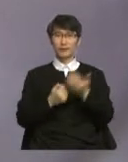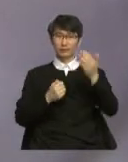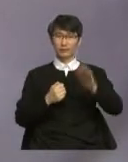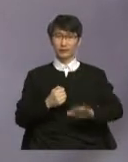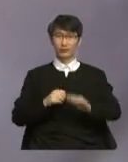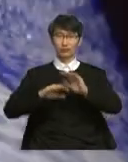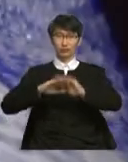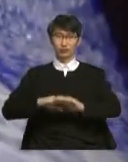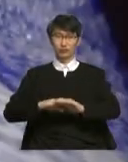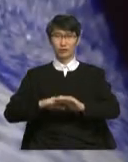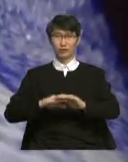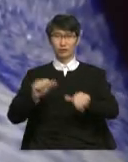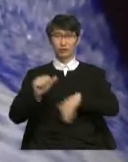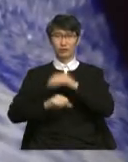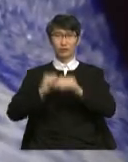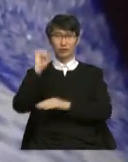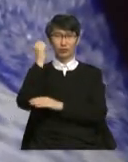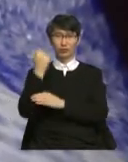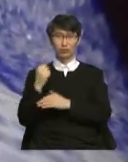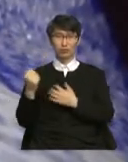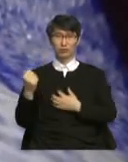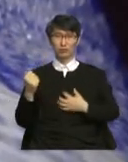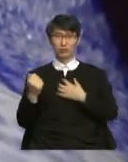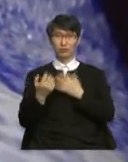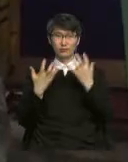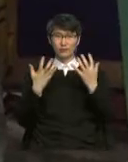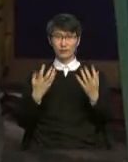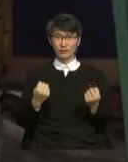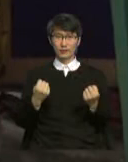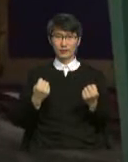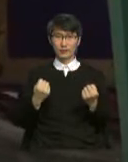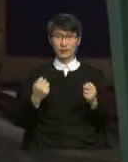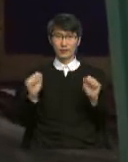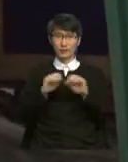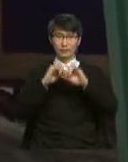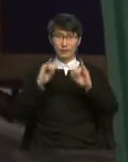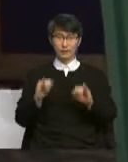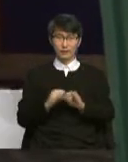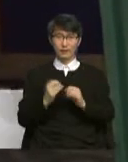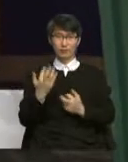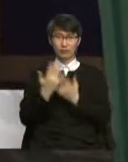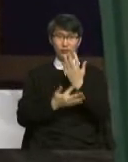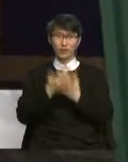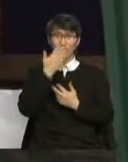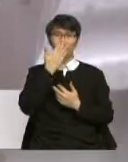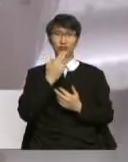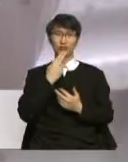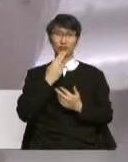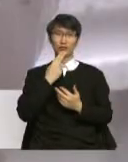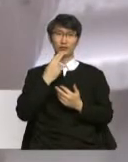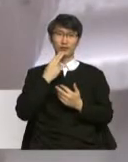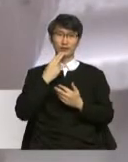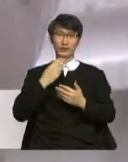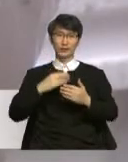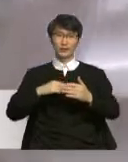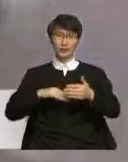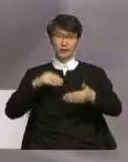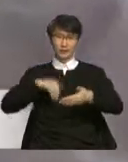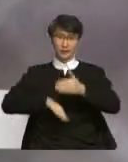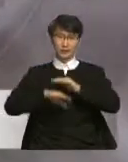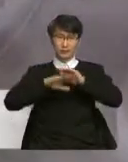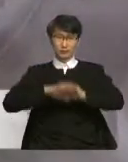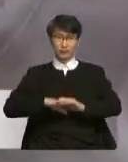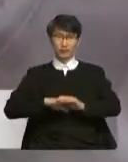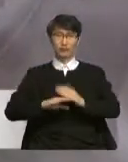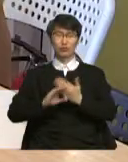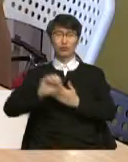하지만 이를 두고 환경오염을 우려하는 목소리가 큽니다. 아이스팩은 소각을 할 수 없는 데다 매립시 썩는데